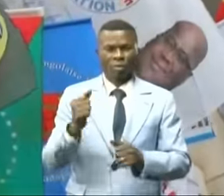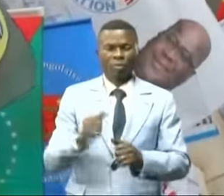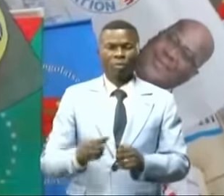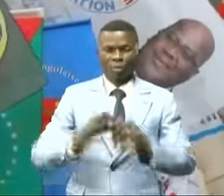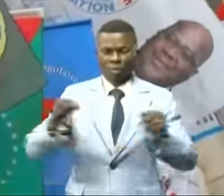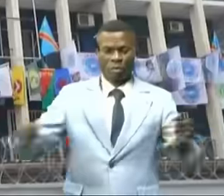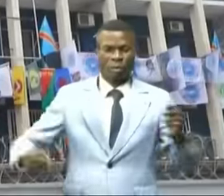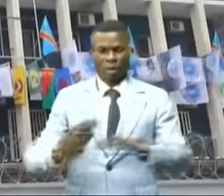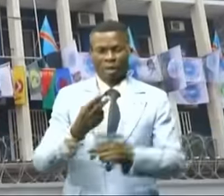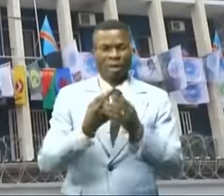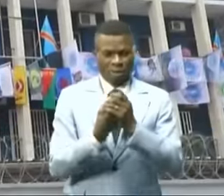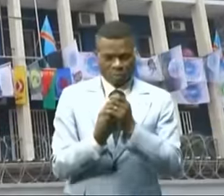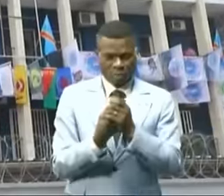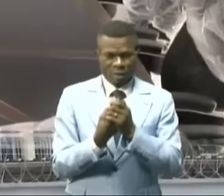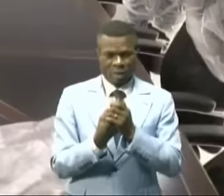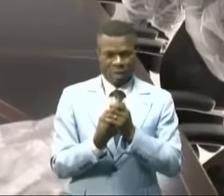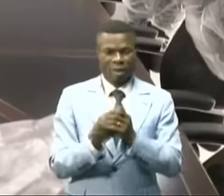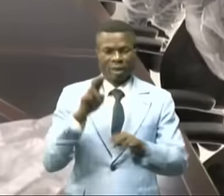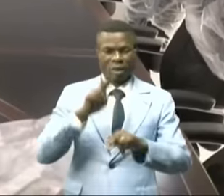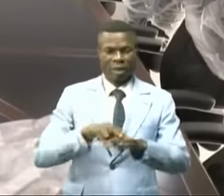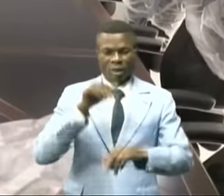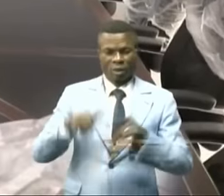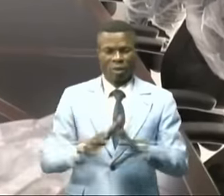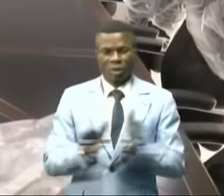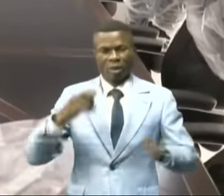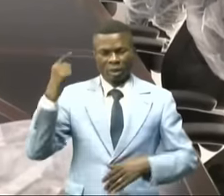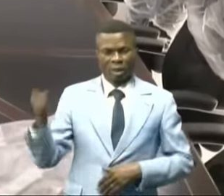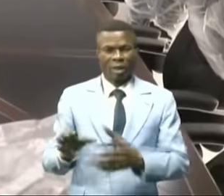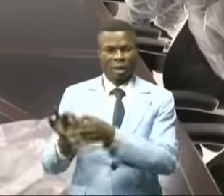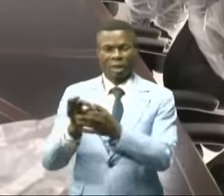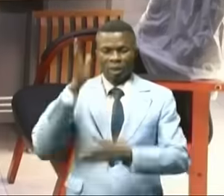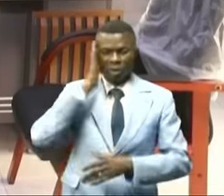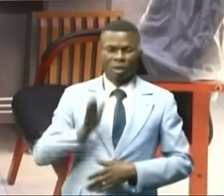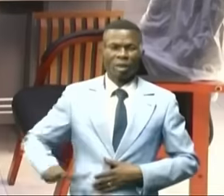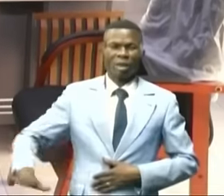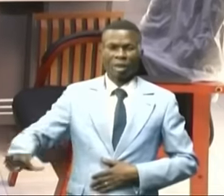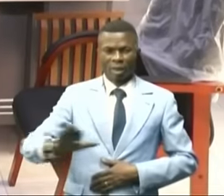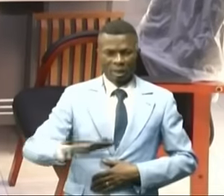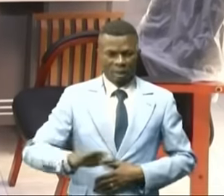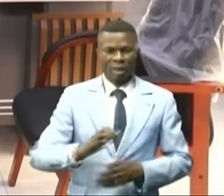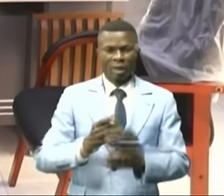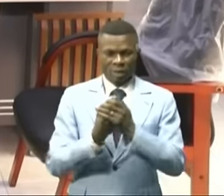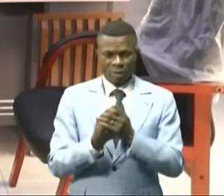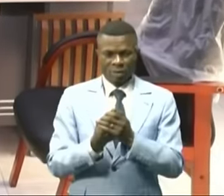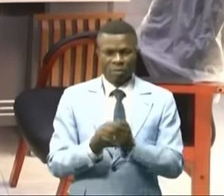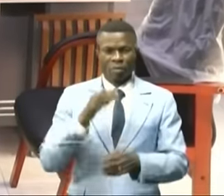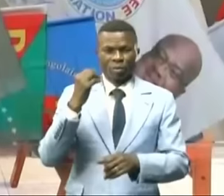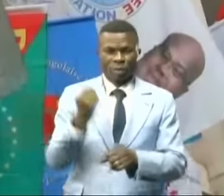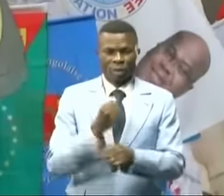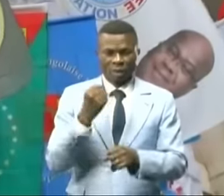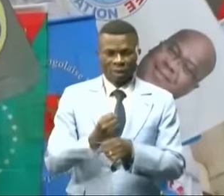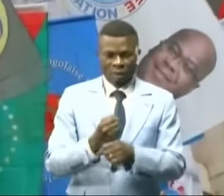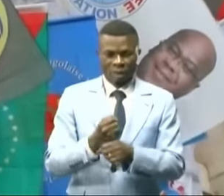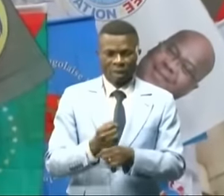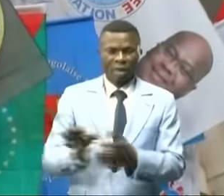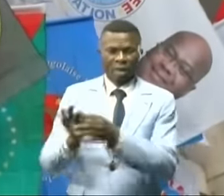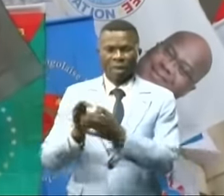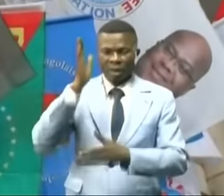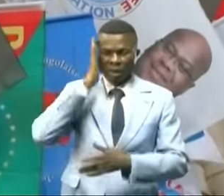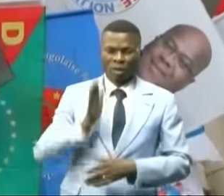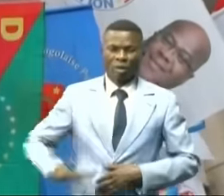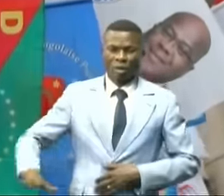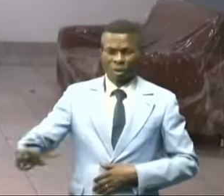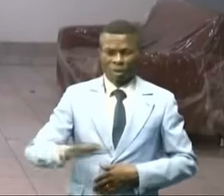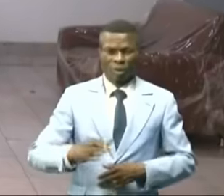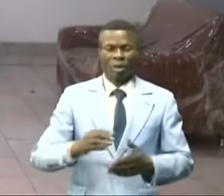ruban symbolique du siège qui abritera le secrétaire permanent de l'Union sacrée de la Nation approche. La mission de redynamisation de l'Union sacrée de la Nation confiée